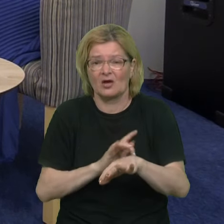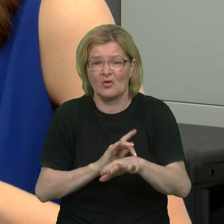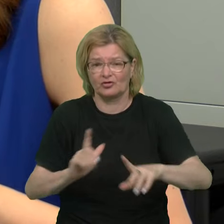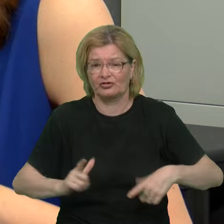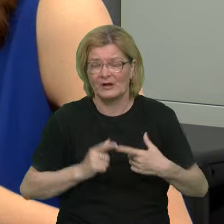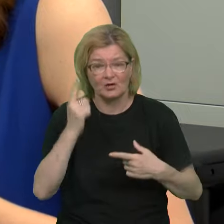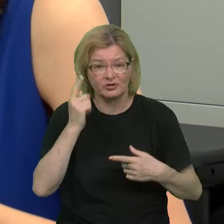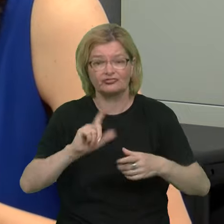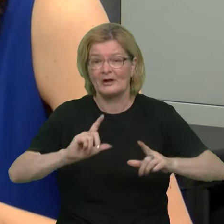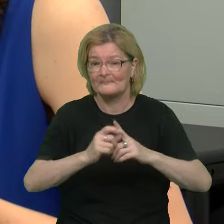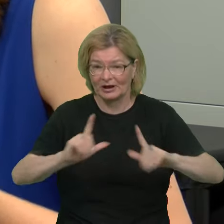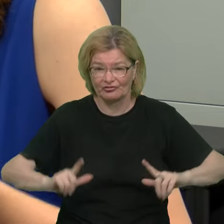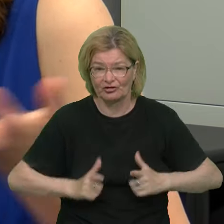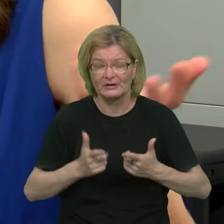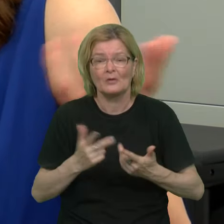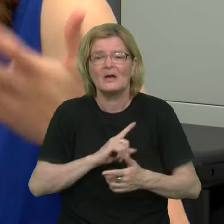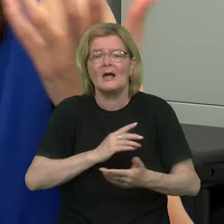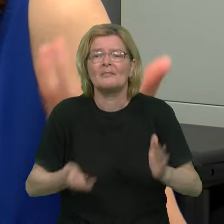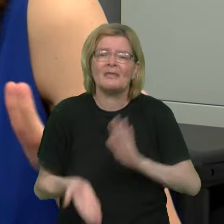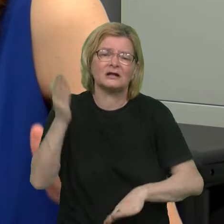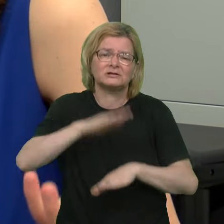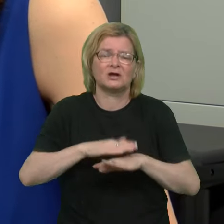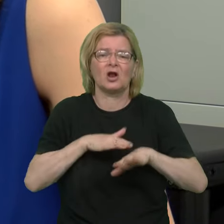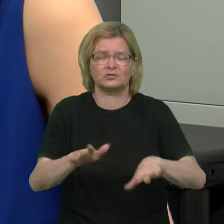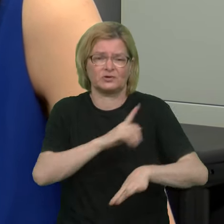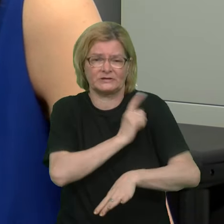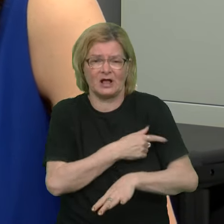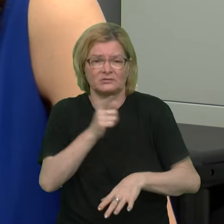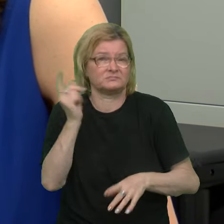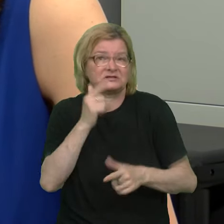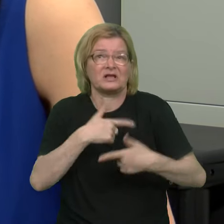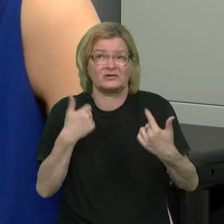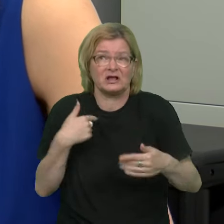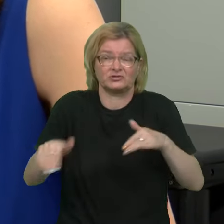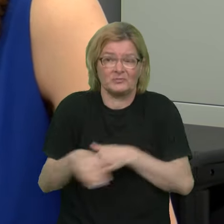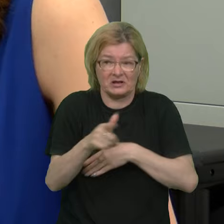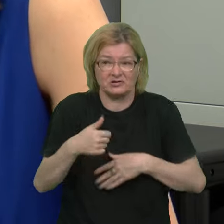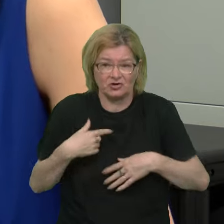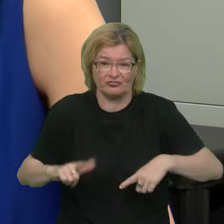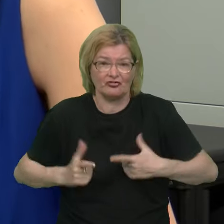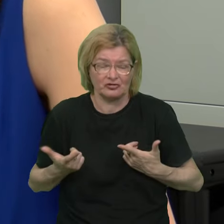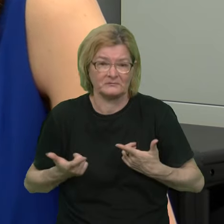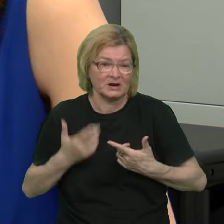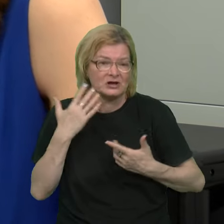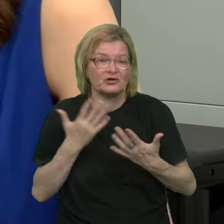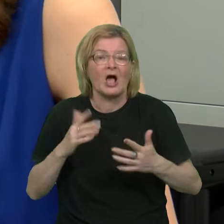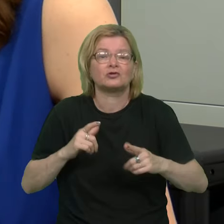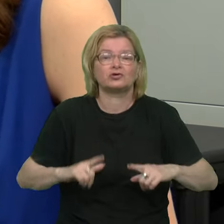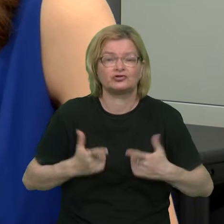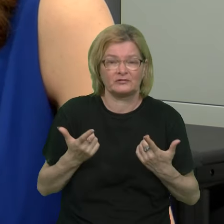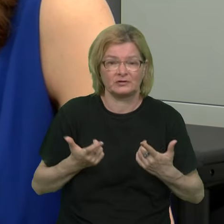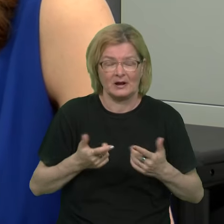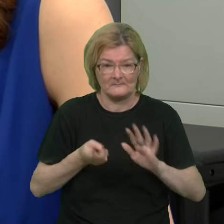praktički borba za goli život, ako mislite preživjeti, vi se borite nekom nadljudskom snagom, uopće vam nije jasno da to vi prolazite, ali prolazite, ne znate nikako,